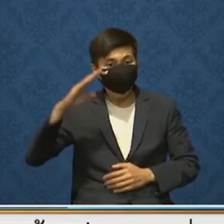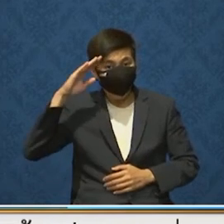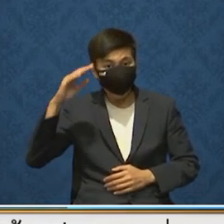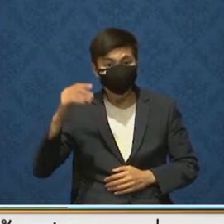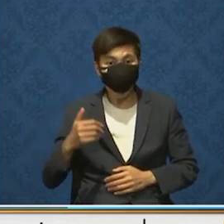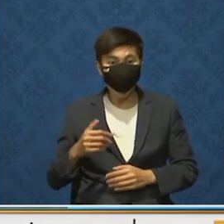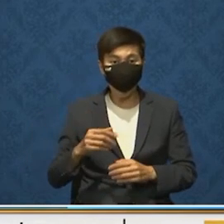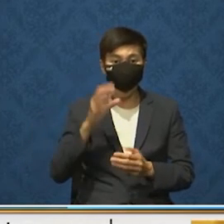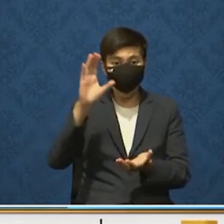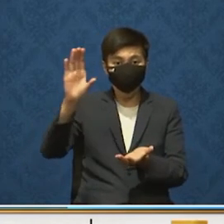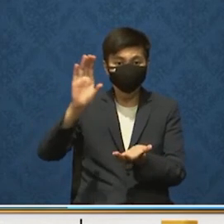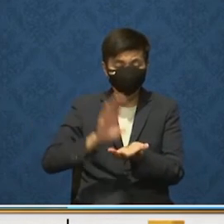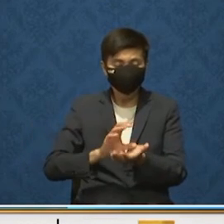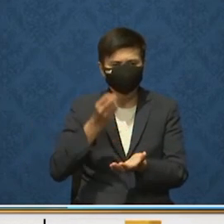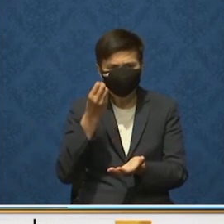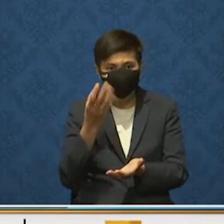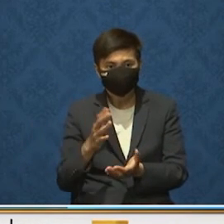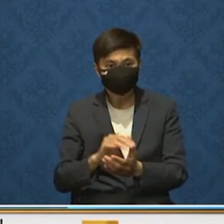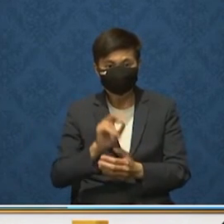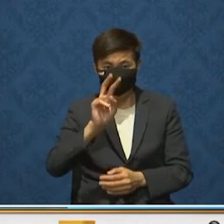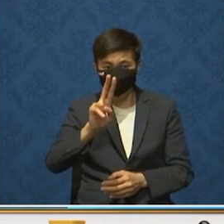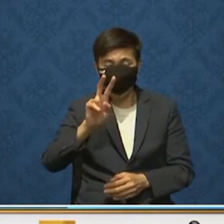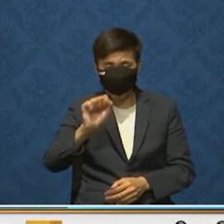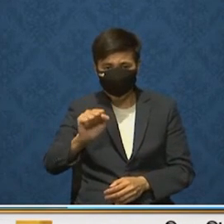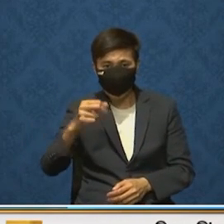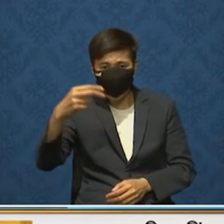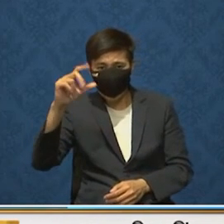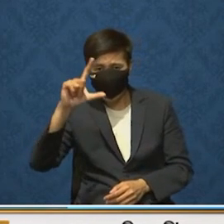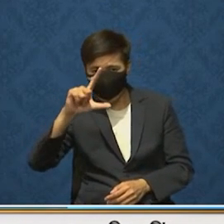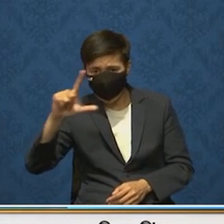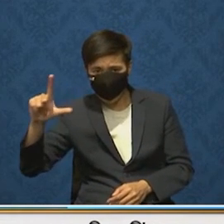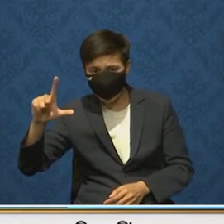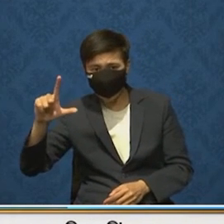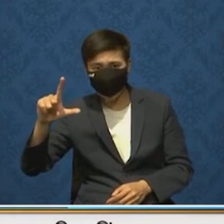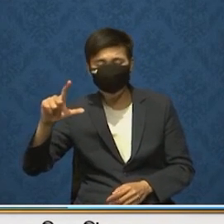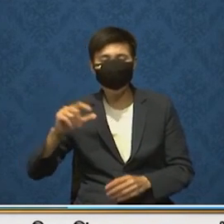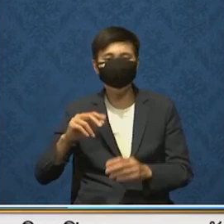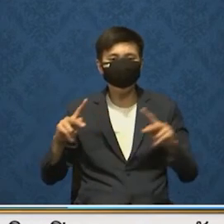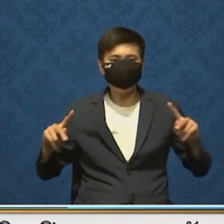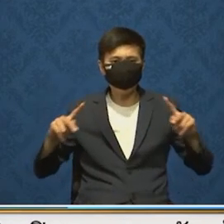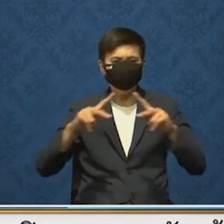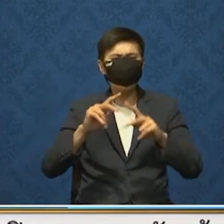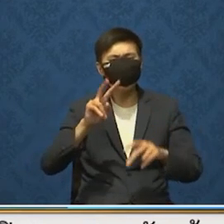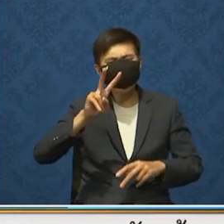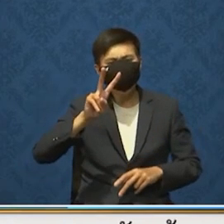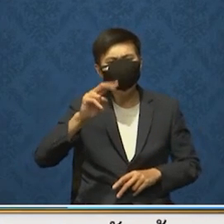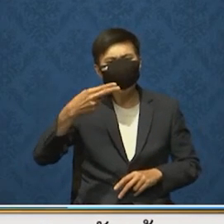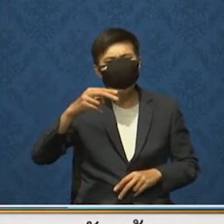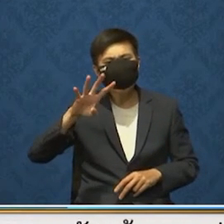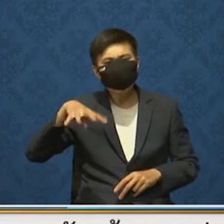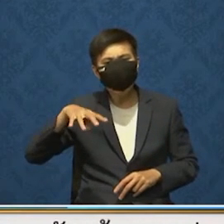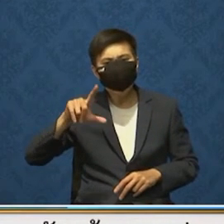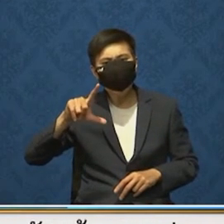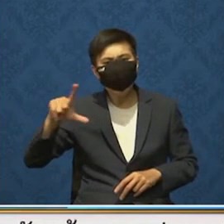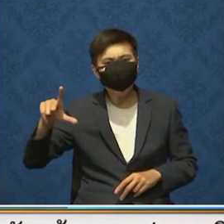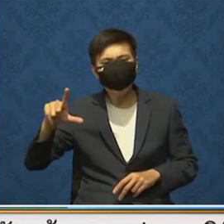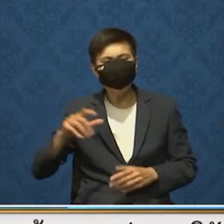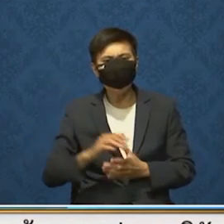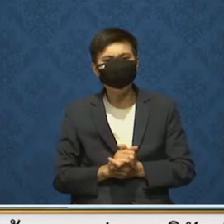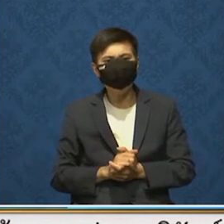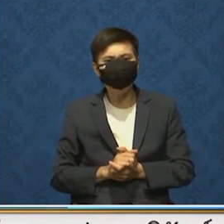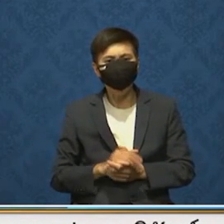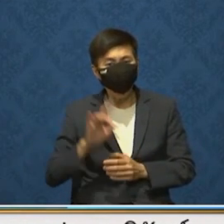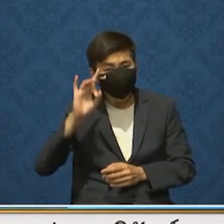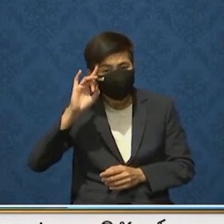บสองแสนกวาร้าน ก็สวงพันาสังคมเนี่ย ได้สองหมื่นสี่พันล้าน มันบ้าปคร